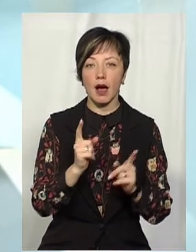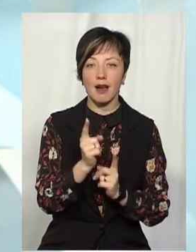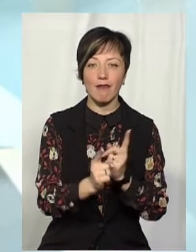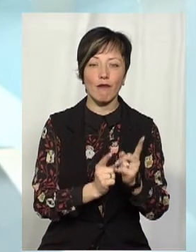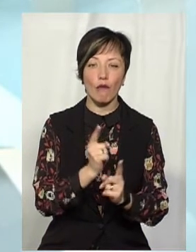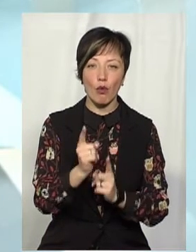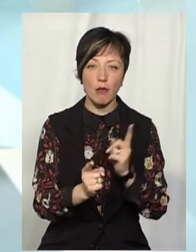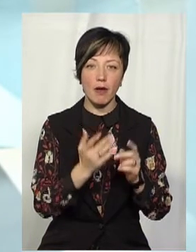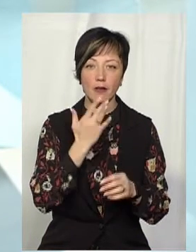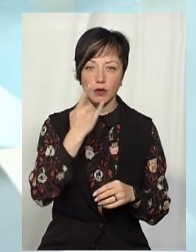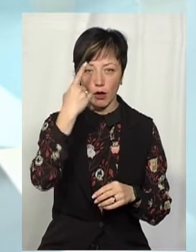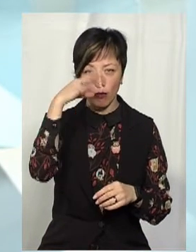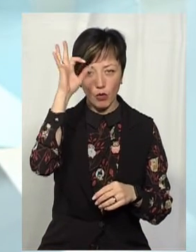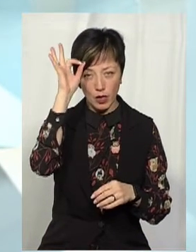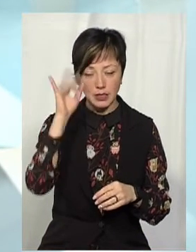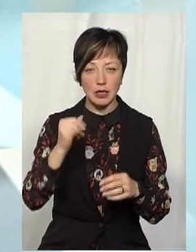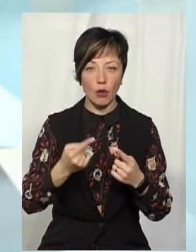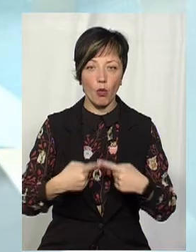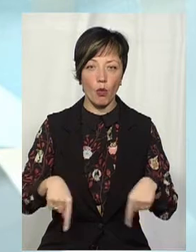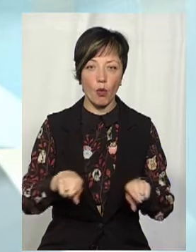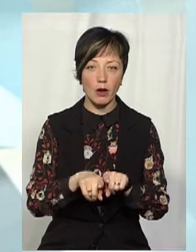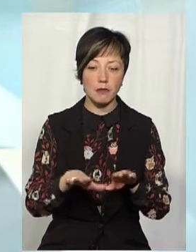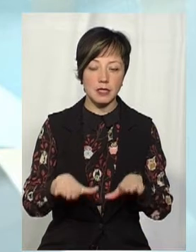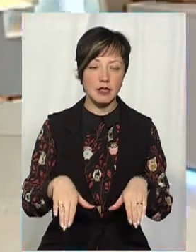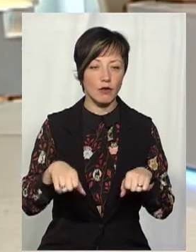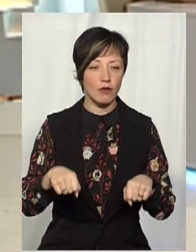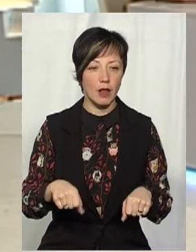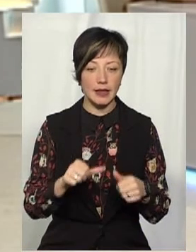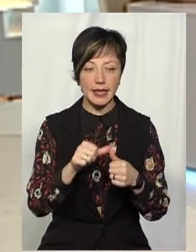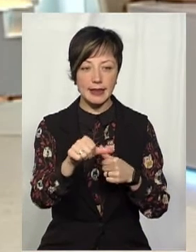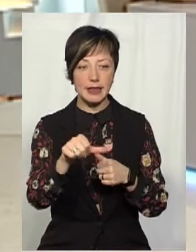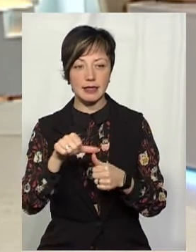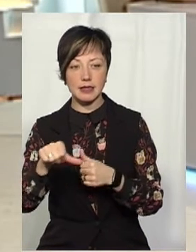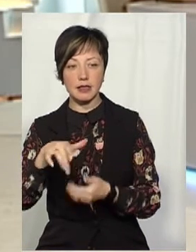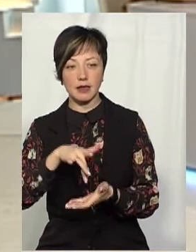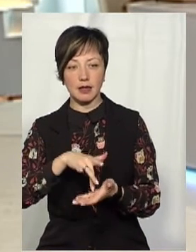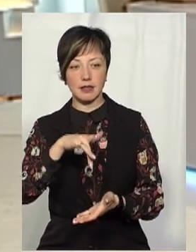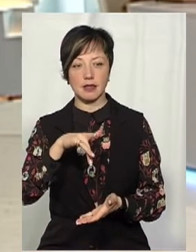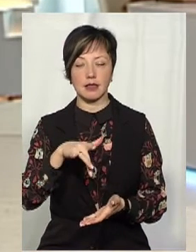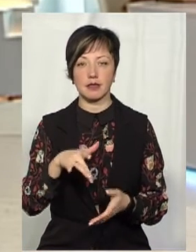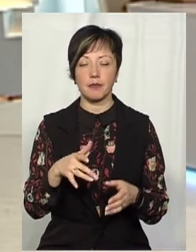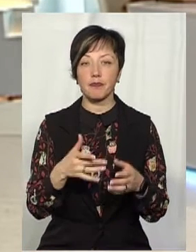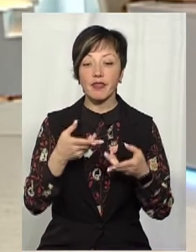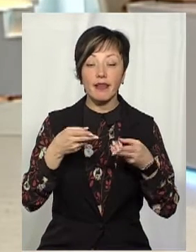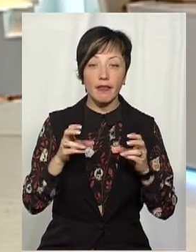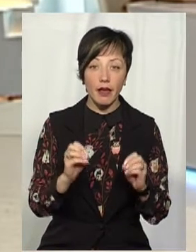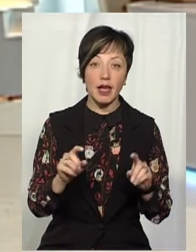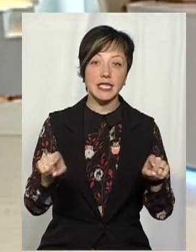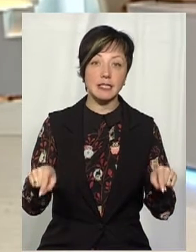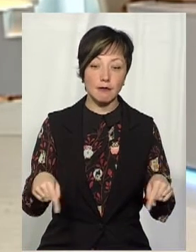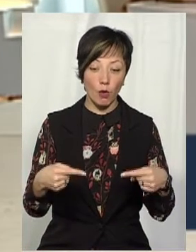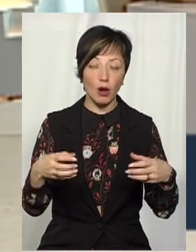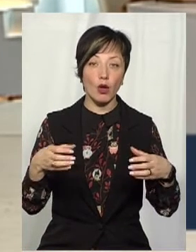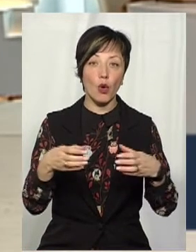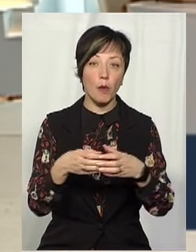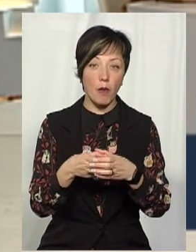поліції і реформуванням органів місцевої влади, децентралізації влади. Там, де створені